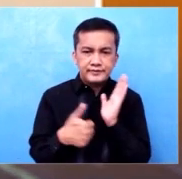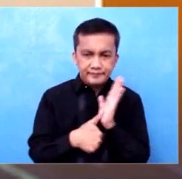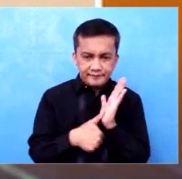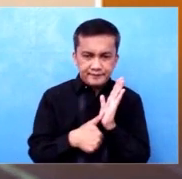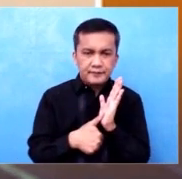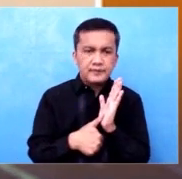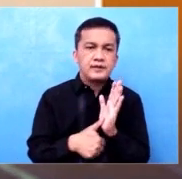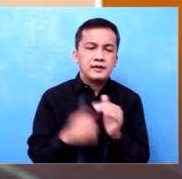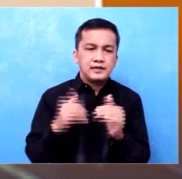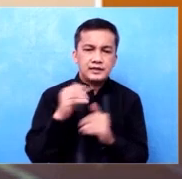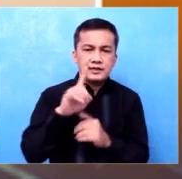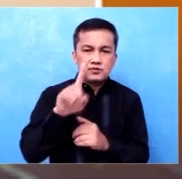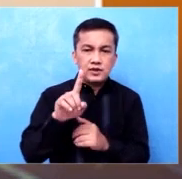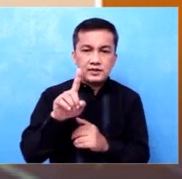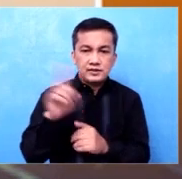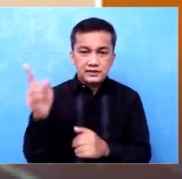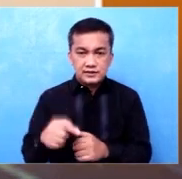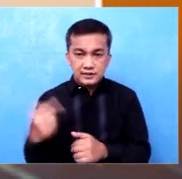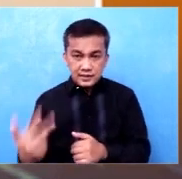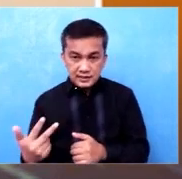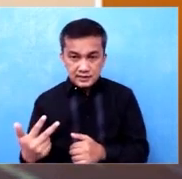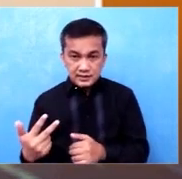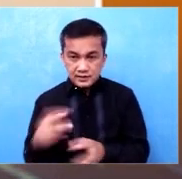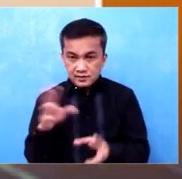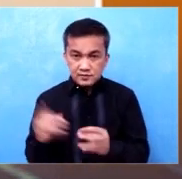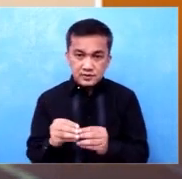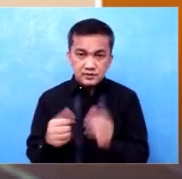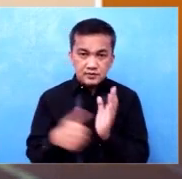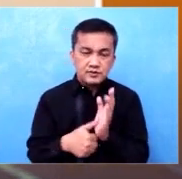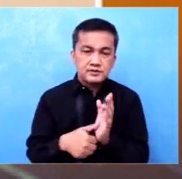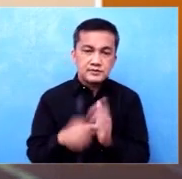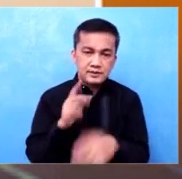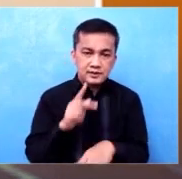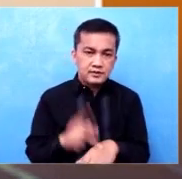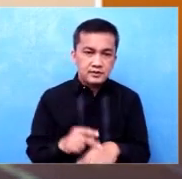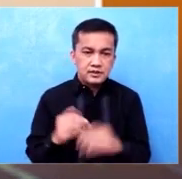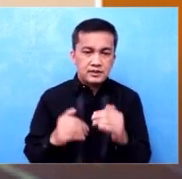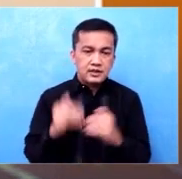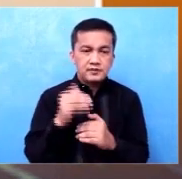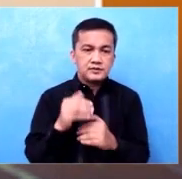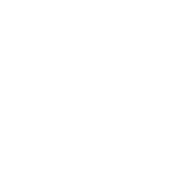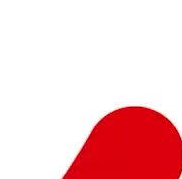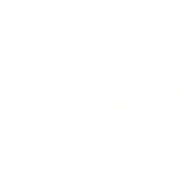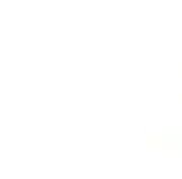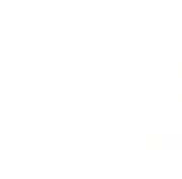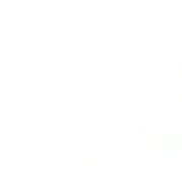po yan ng kabuang dami ng mga boto sa bansa na aabot sa mahigit 65 million.